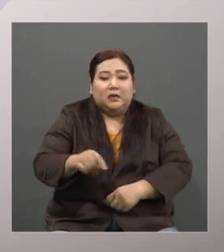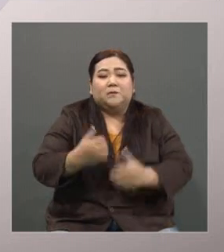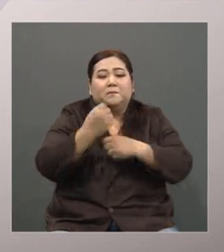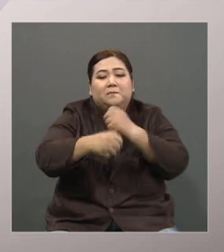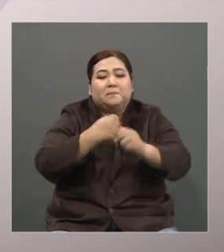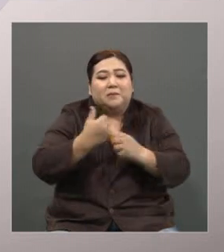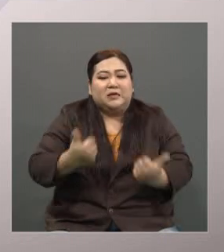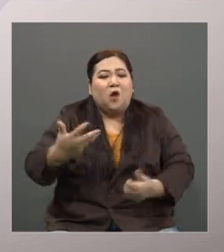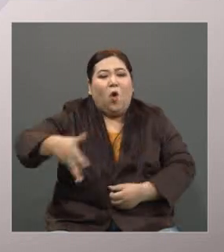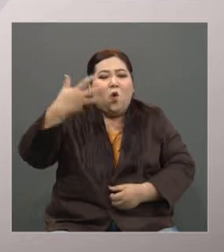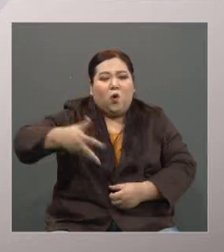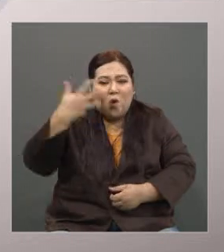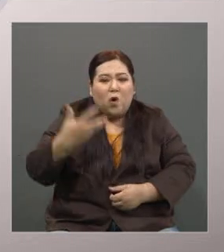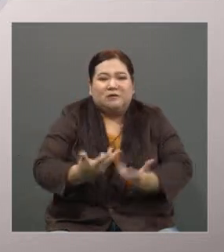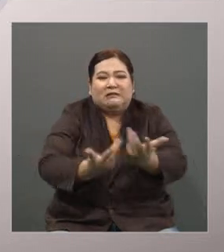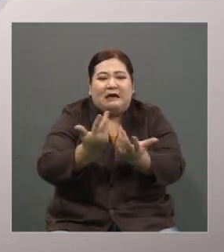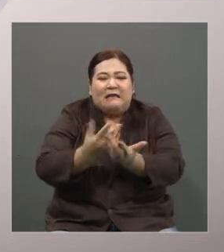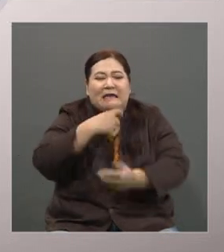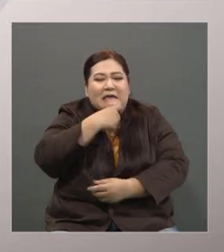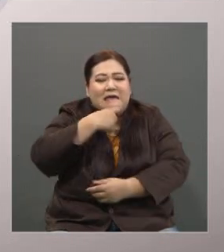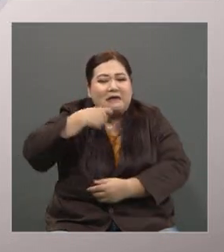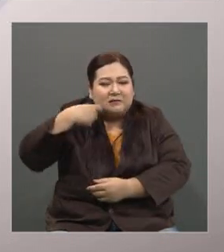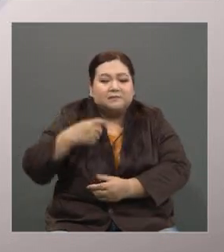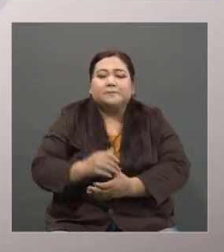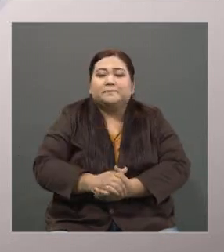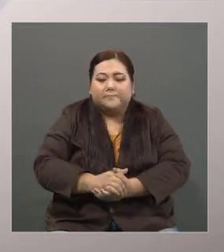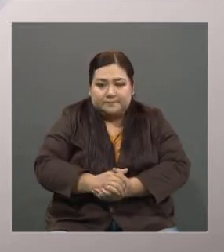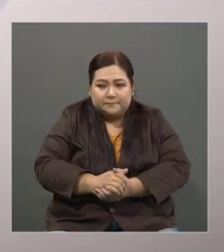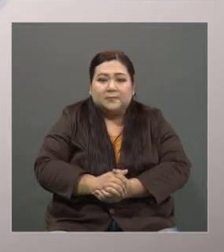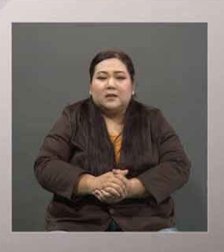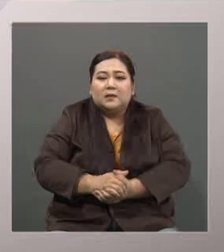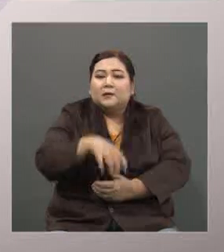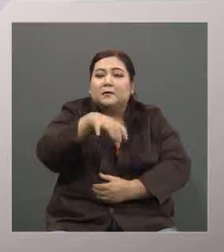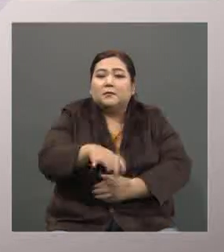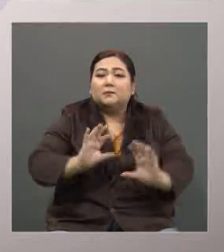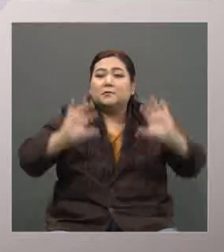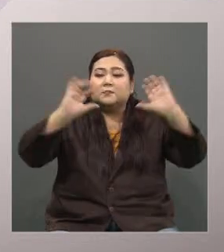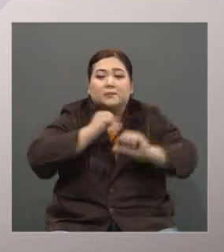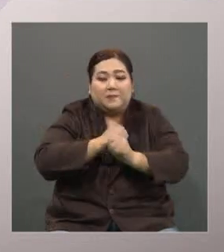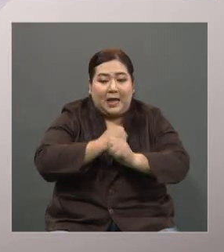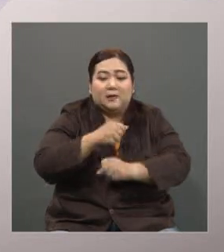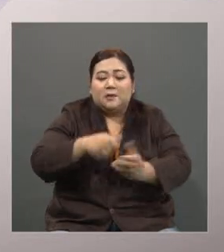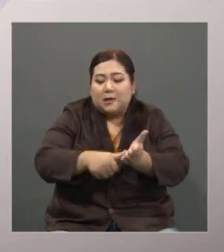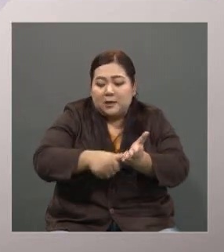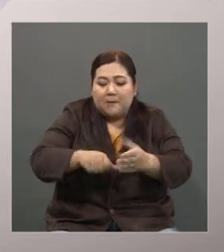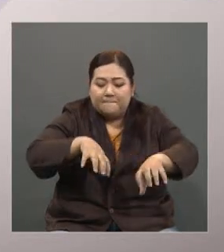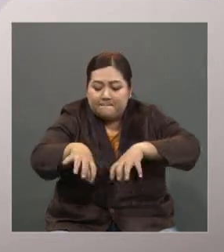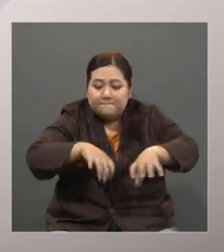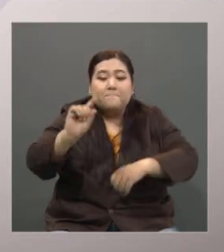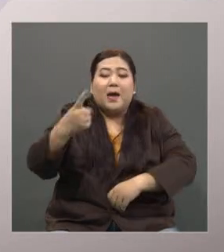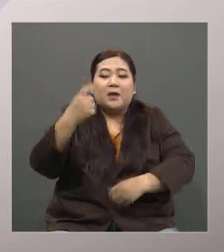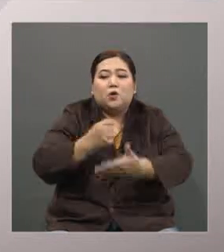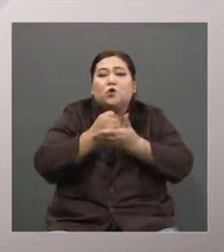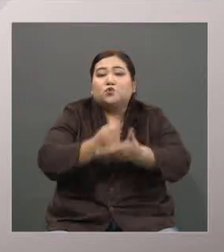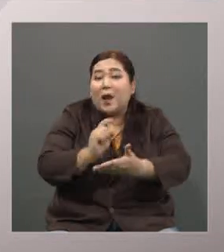าศันก็ร้อ ย่ามัก็แงเพรฉะนั้นการปรับปุงทำเนยบรัฐบาก็ถอวเป็สถานที่ไ้สำหรบรับแ็บ้านแ็กเมืองด้วย